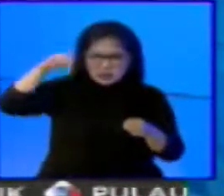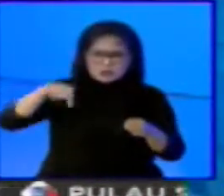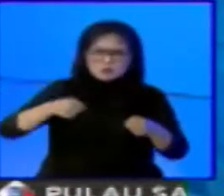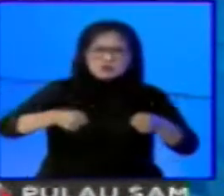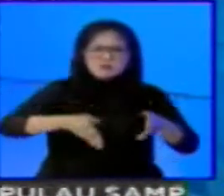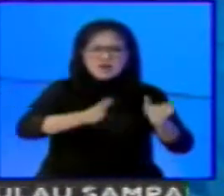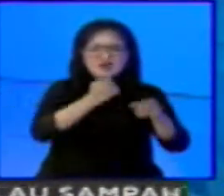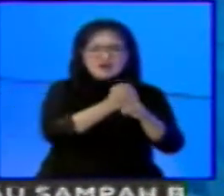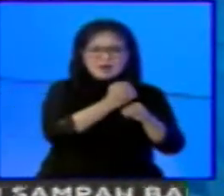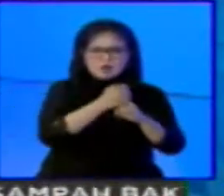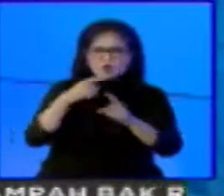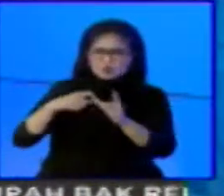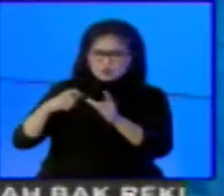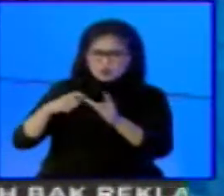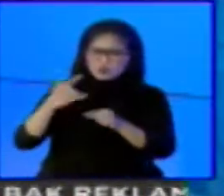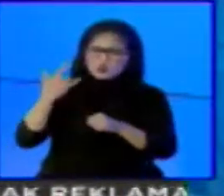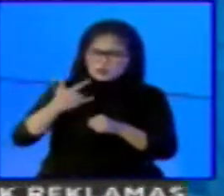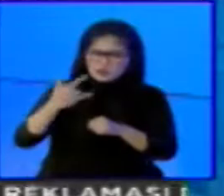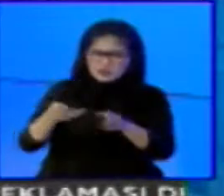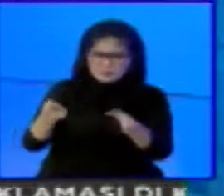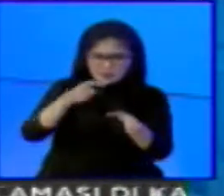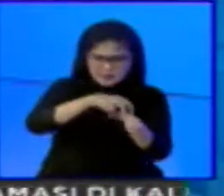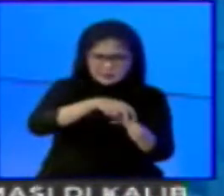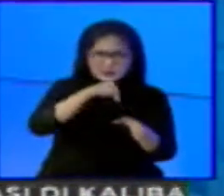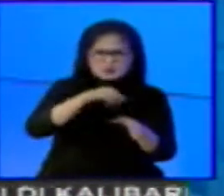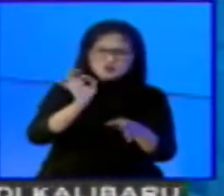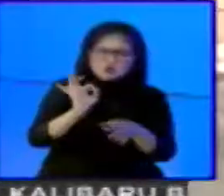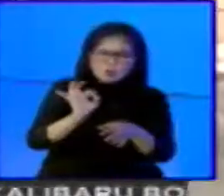ini agar mereka tetap dapat mengambil penumpang tanpa